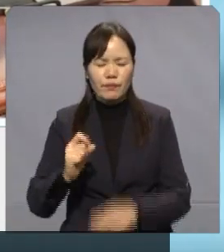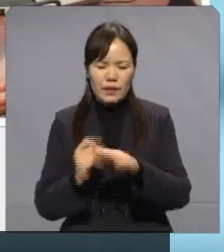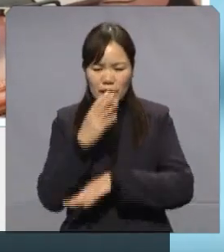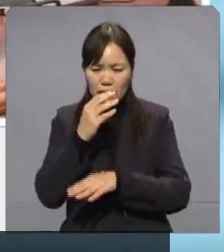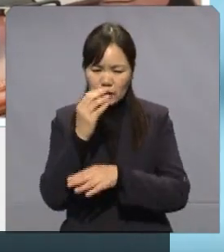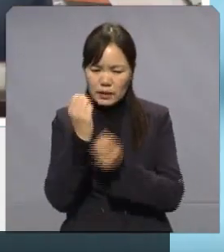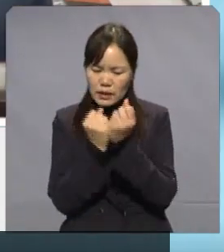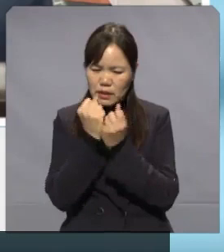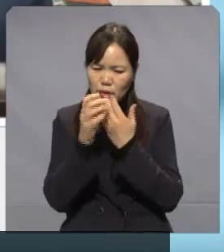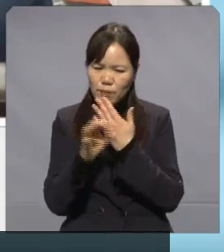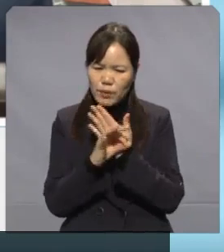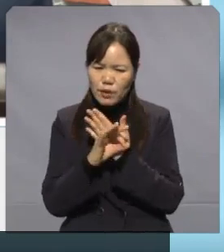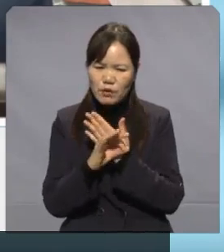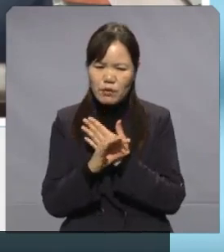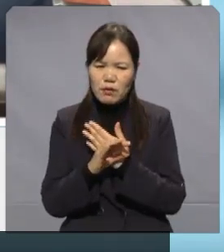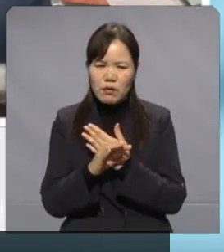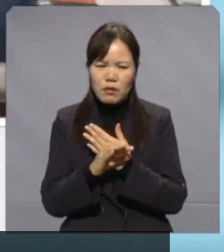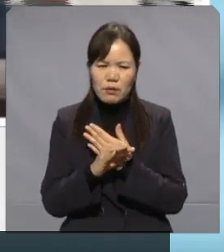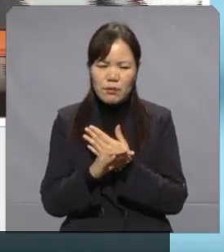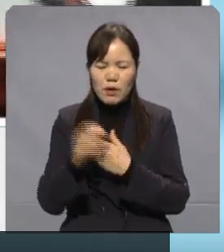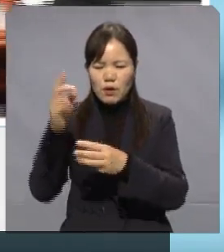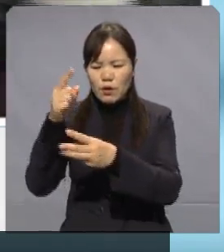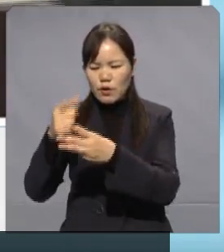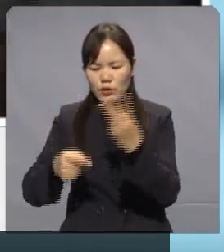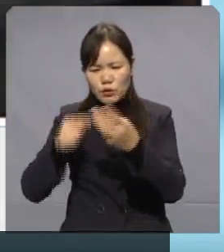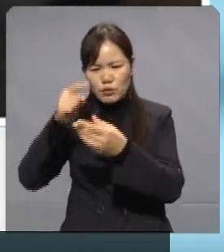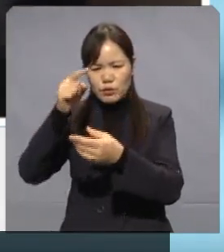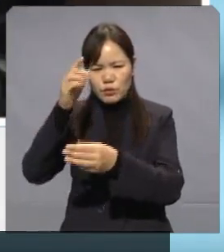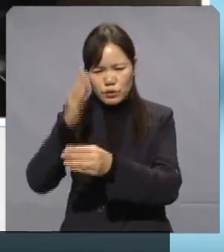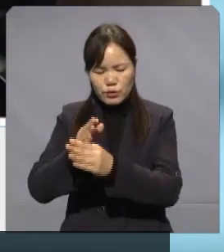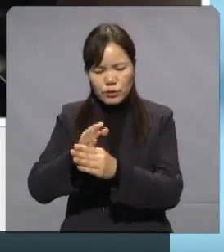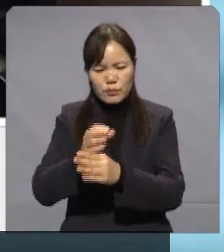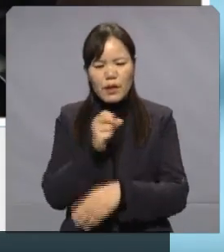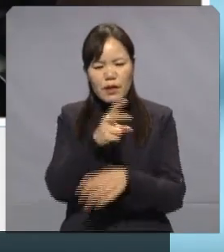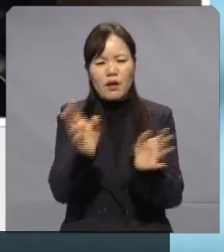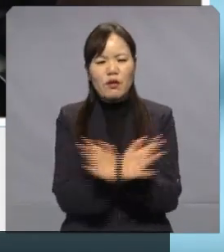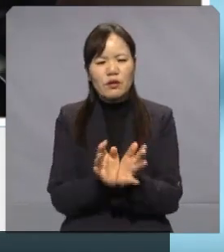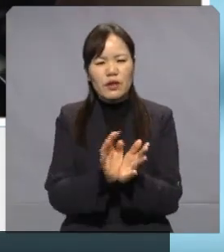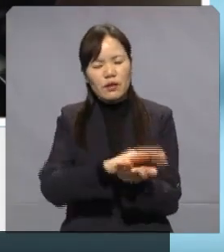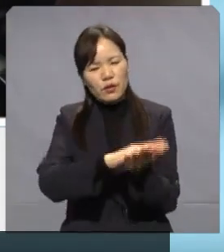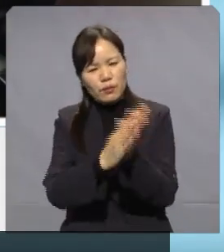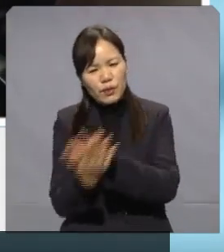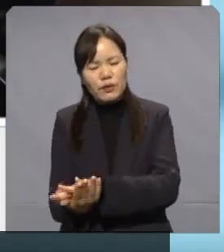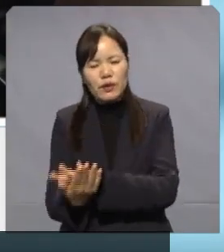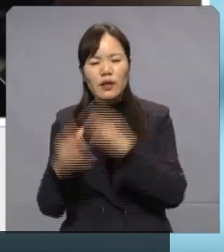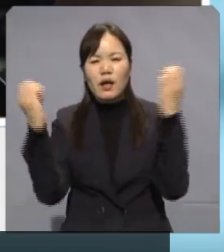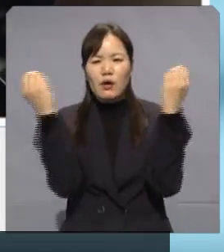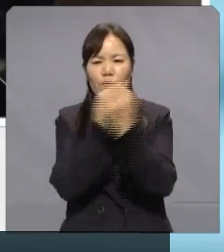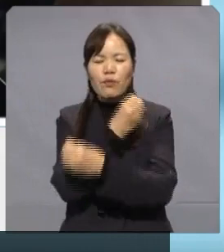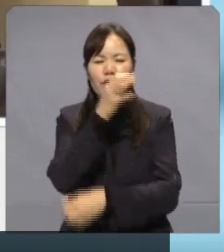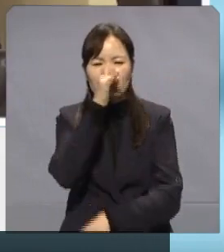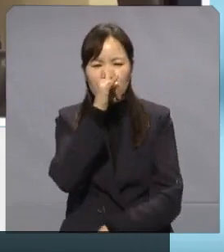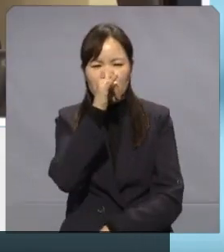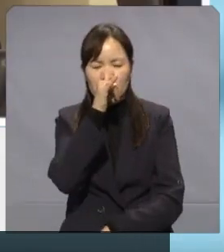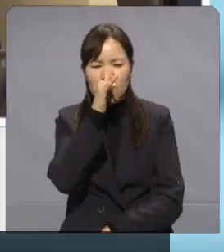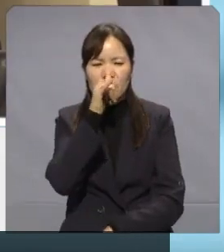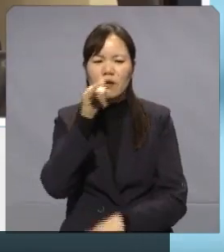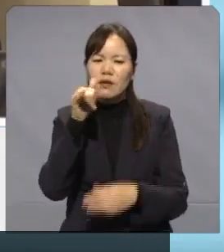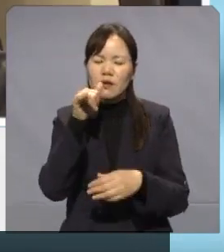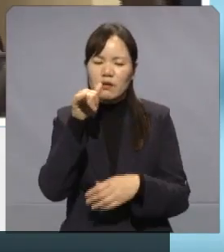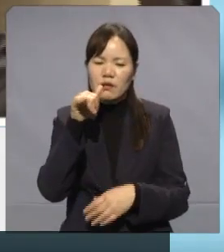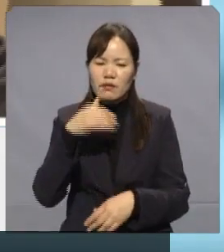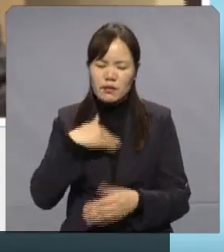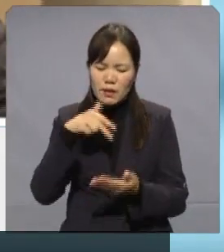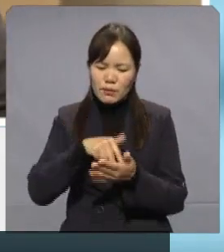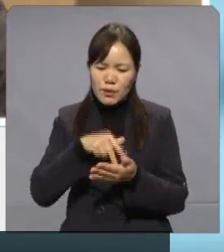하게 되면 마치 친정 체제고 윤석열 중심의 집권 여당으로 간다라고 이렇게 오해를 할 수 있는 부분이 있어서 예. 거기까지는 제가 볼 때는 아닌 것